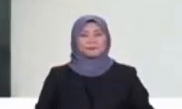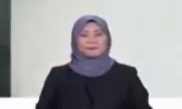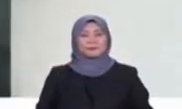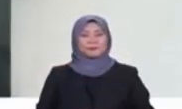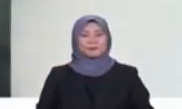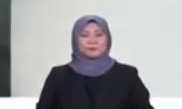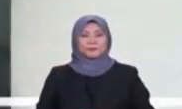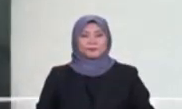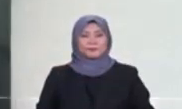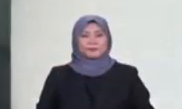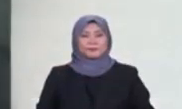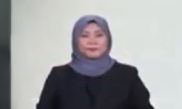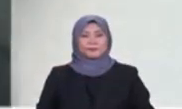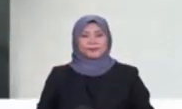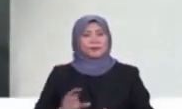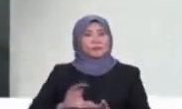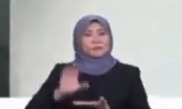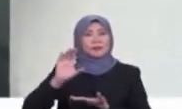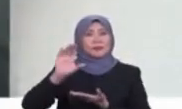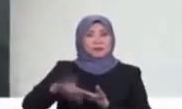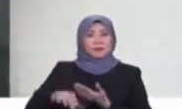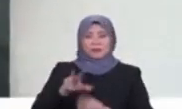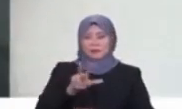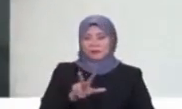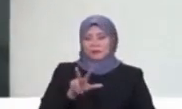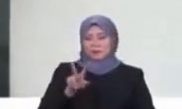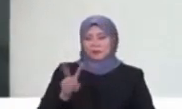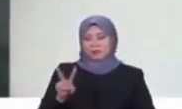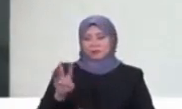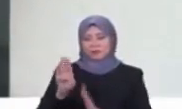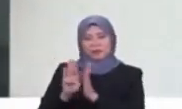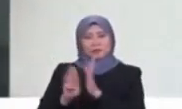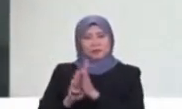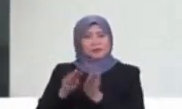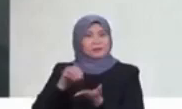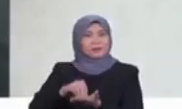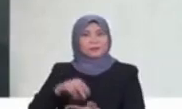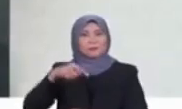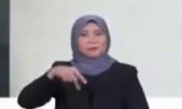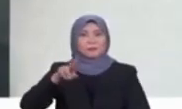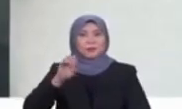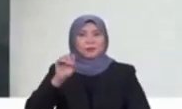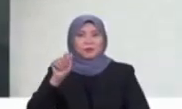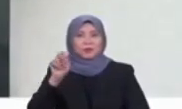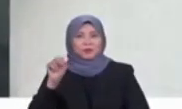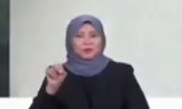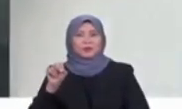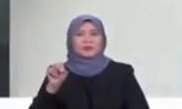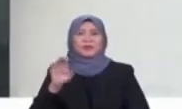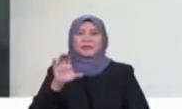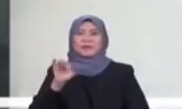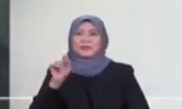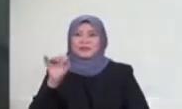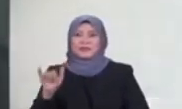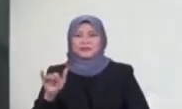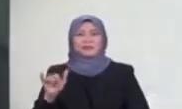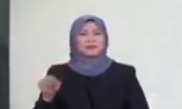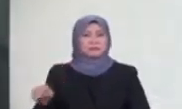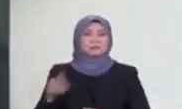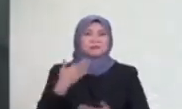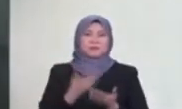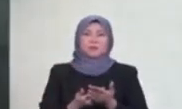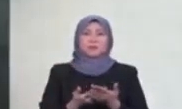Sabri, mengenai dengan pelaburan RM32 bilion di Proton City iaitu AHTV itu adalah amat kritikal